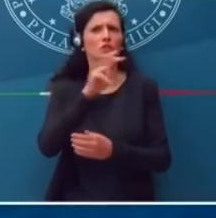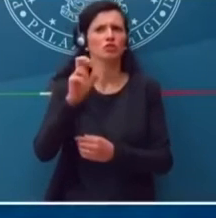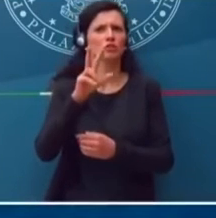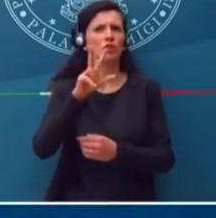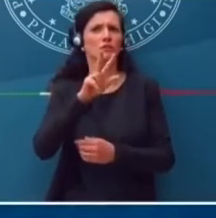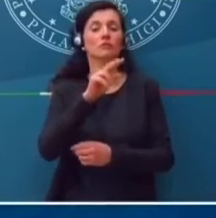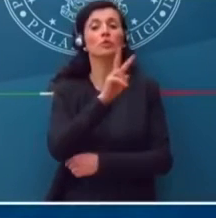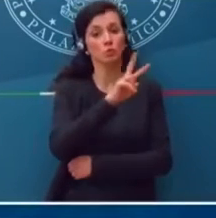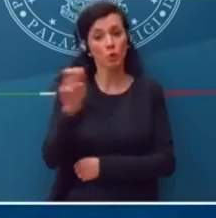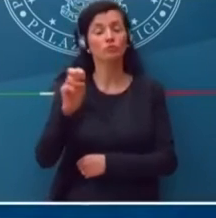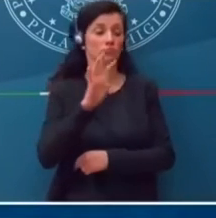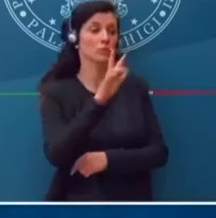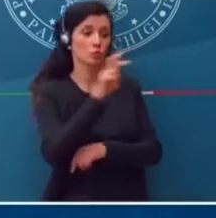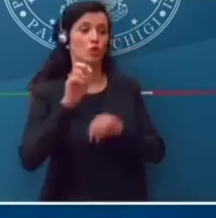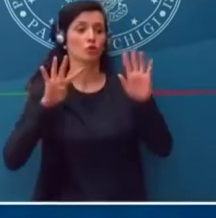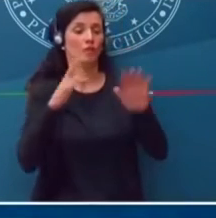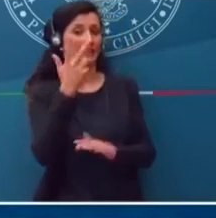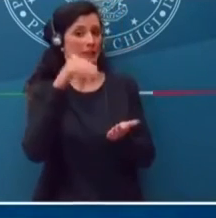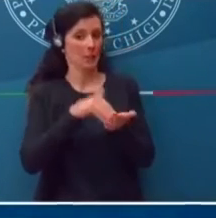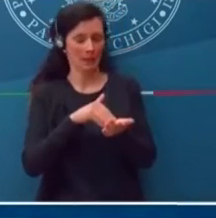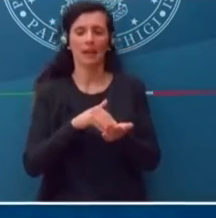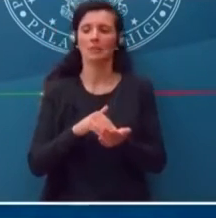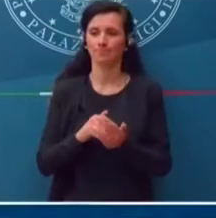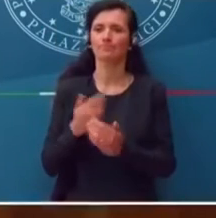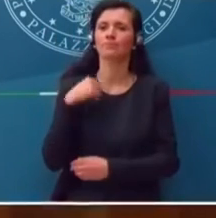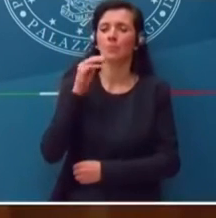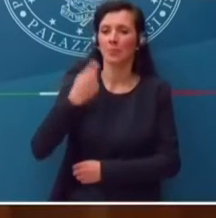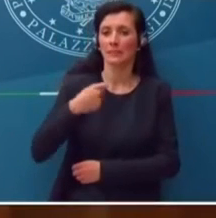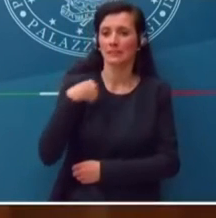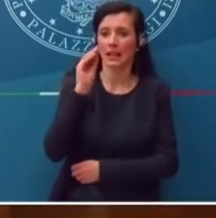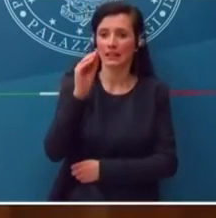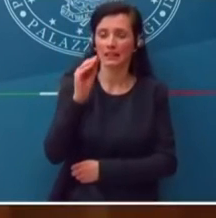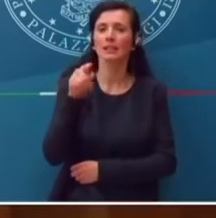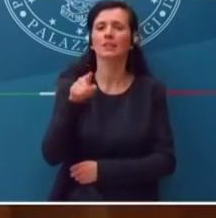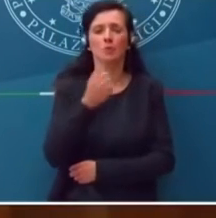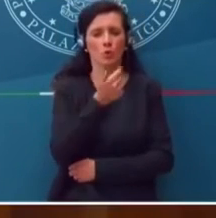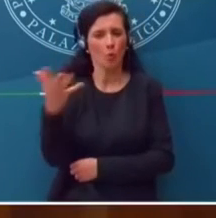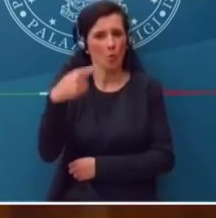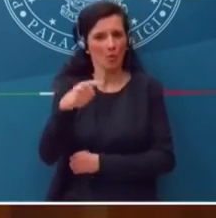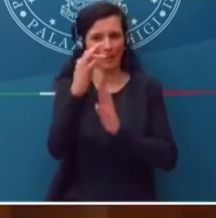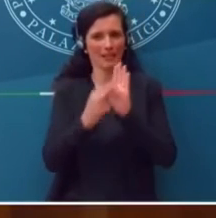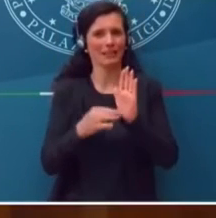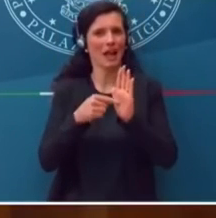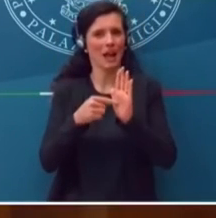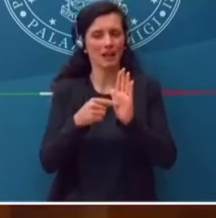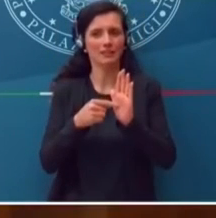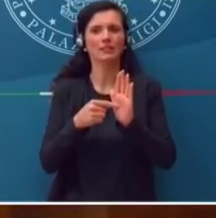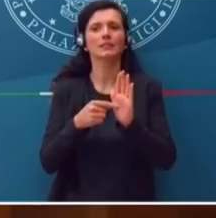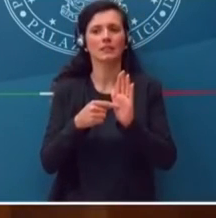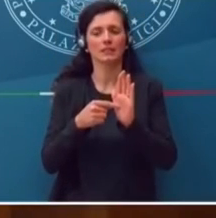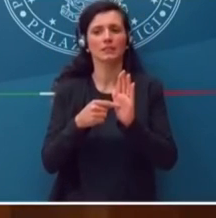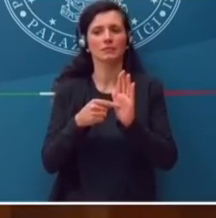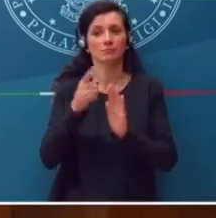quindi 293.000. Le chiedo, Presidente, se alla luce anche di questi numeri è confermato l'obiettivo